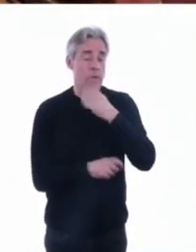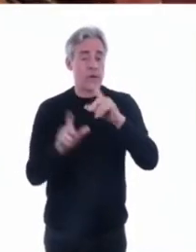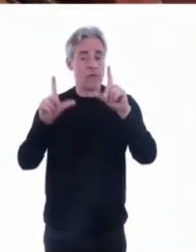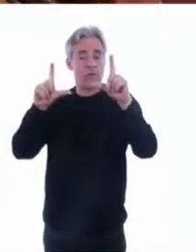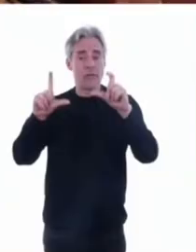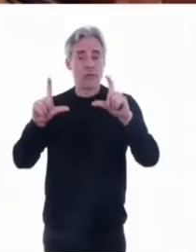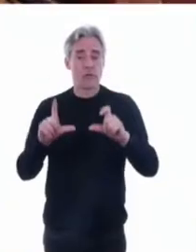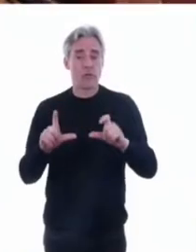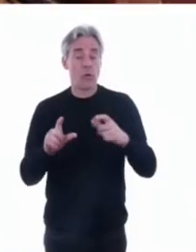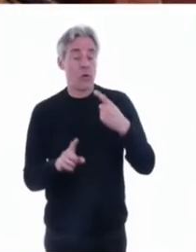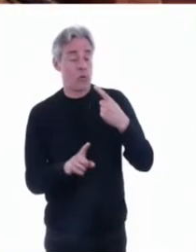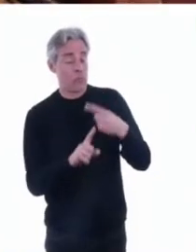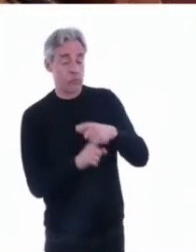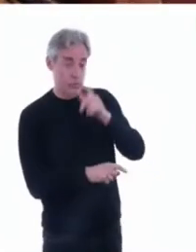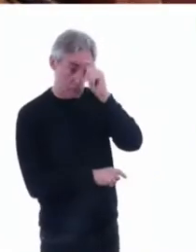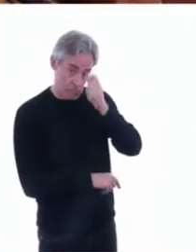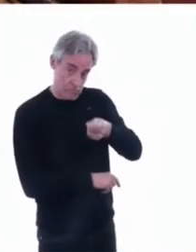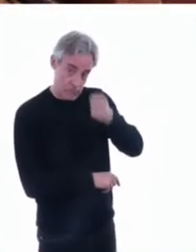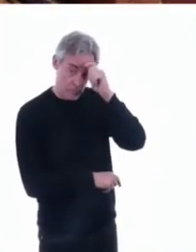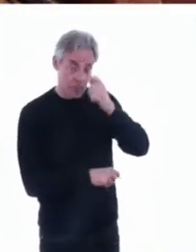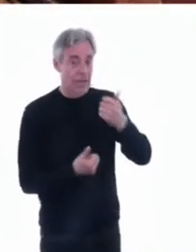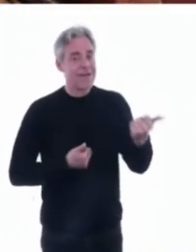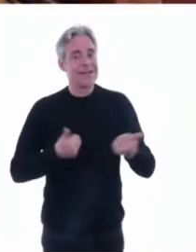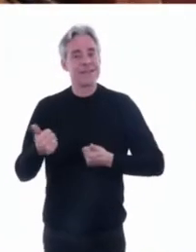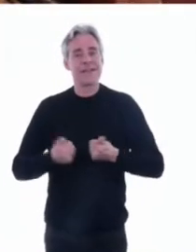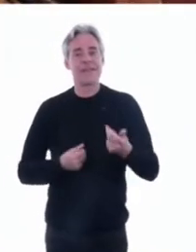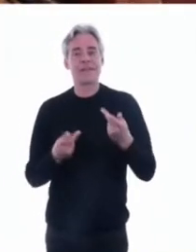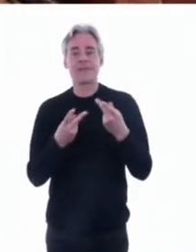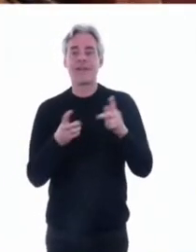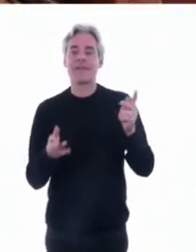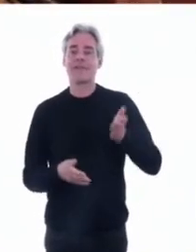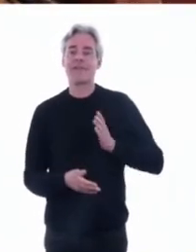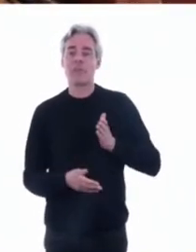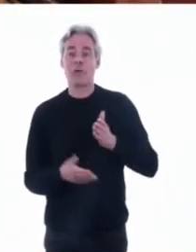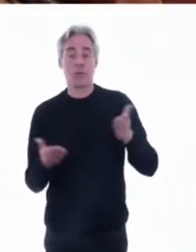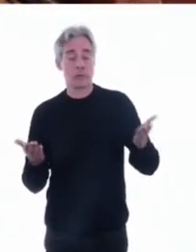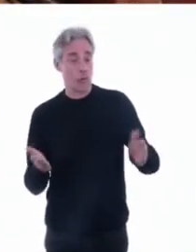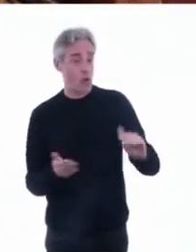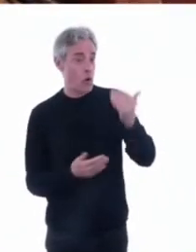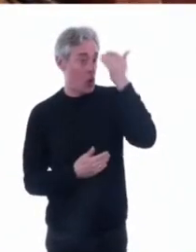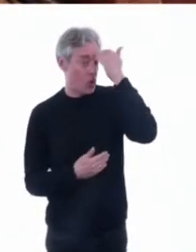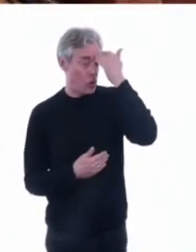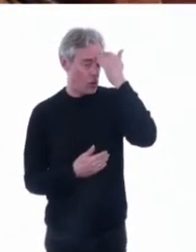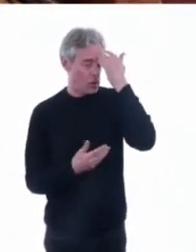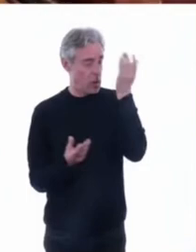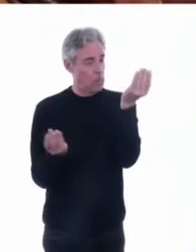Et je voudrais aussi saluer nos services, dont nous reconnaissons la patte.